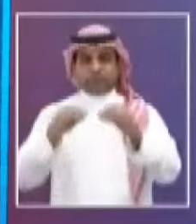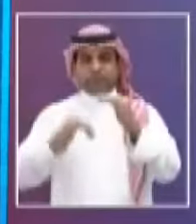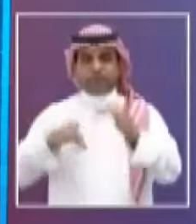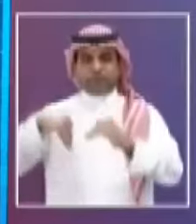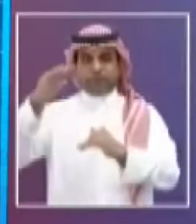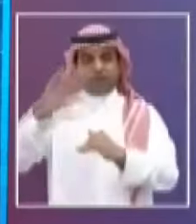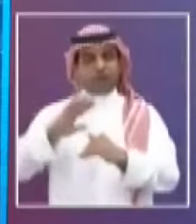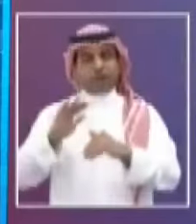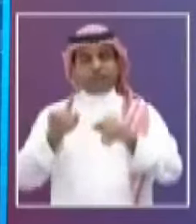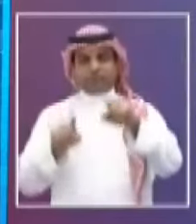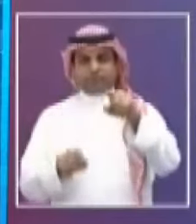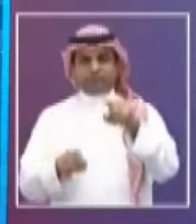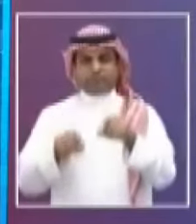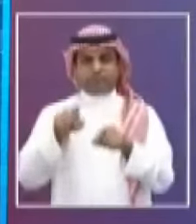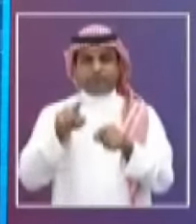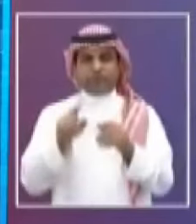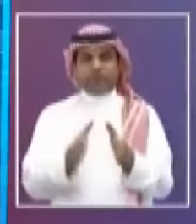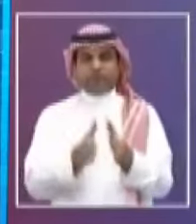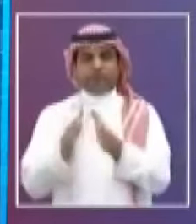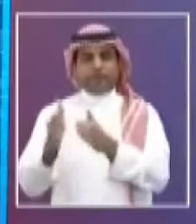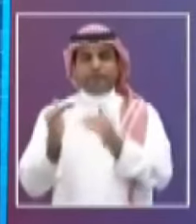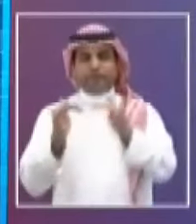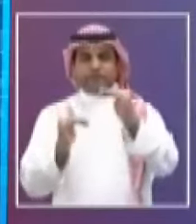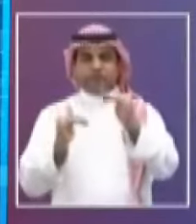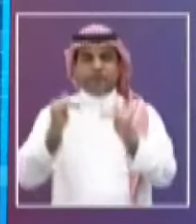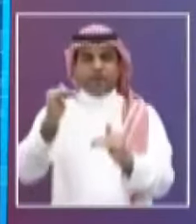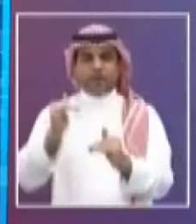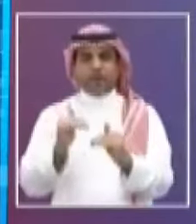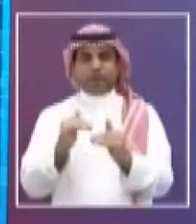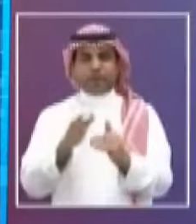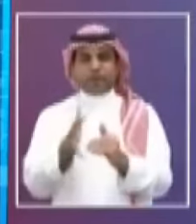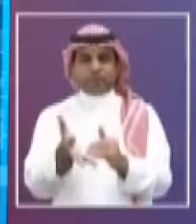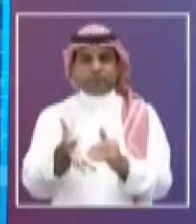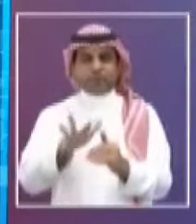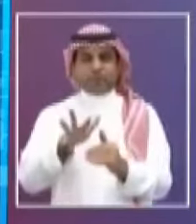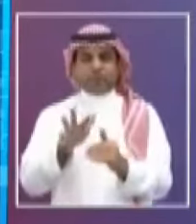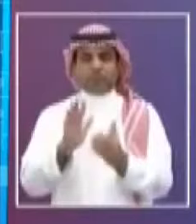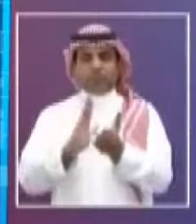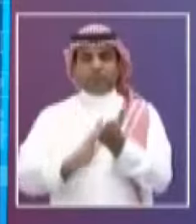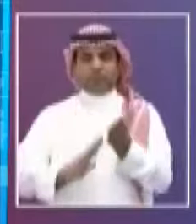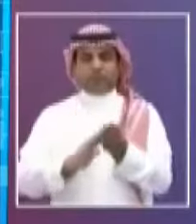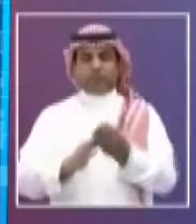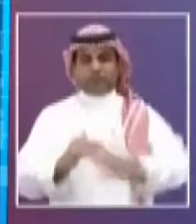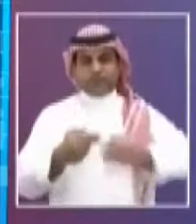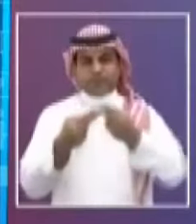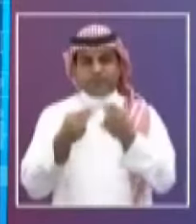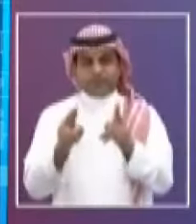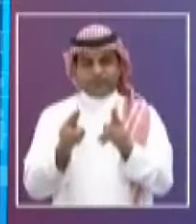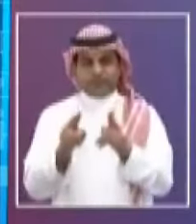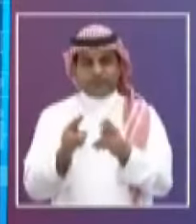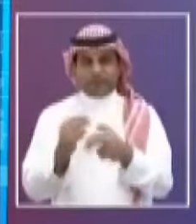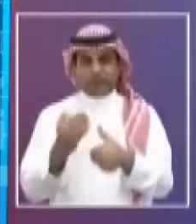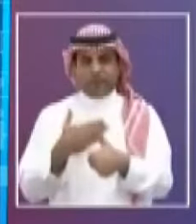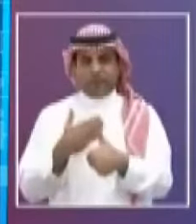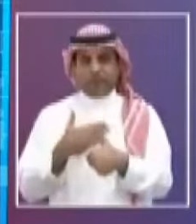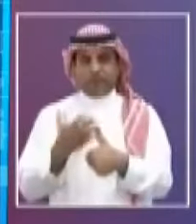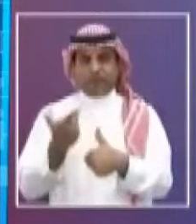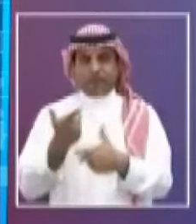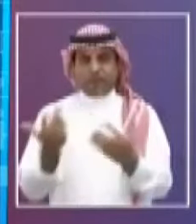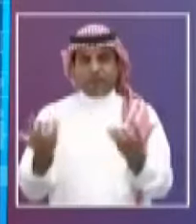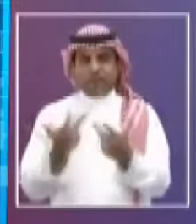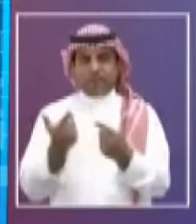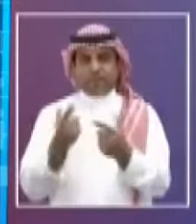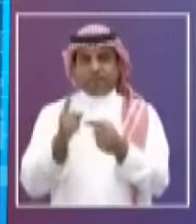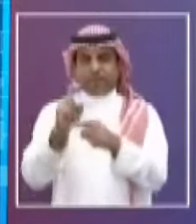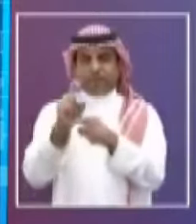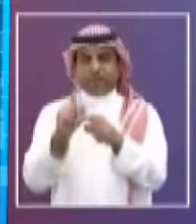مستويات الفارق في الارتفاع، هي مستويات تعتبر مؤشرات أولية لوجود هذه الأعداد، إلا